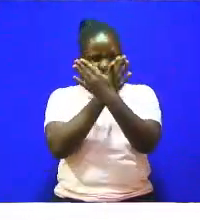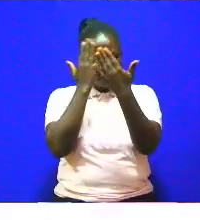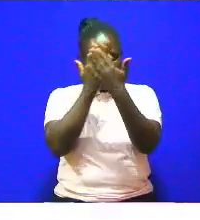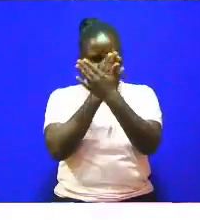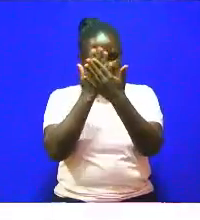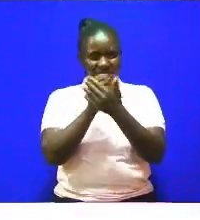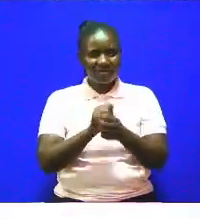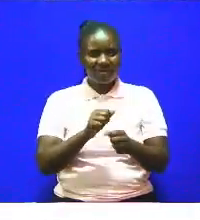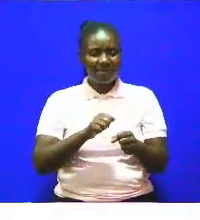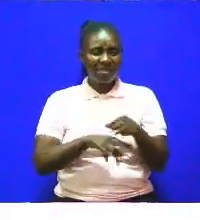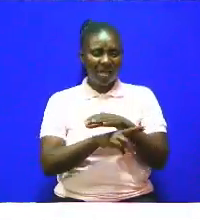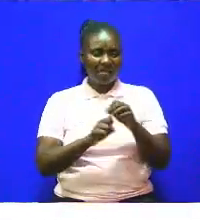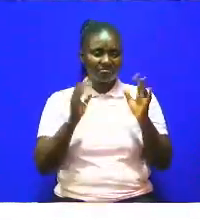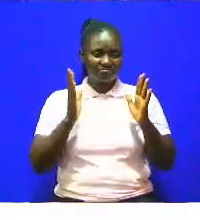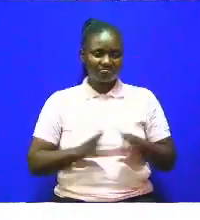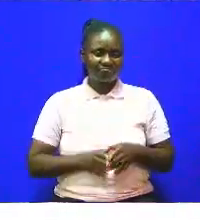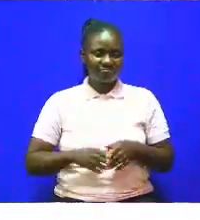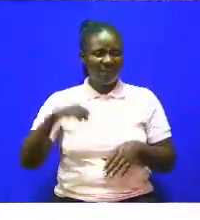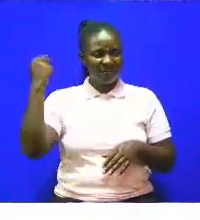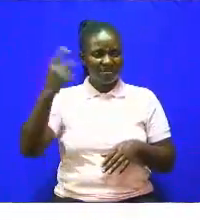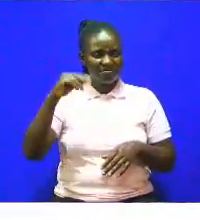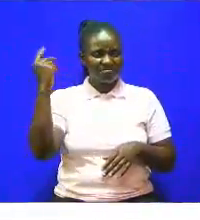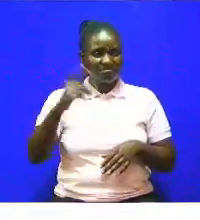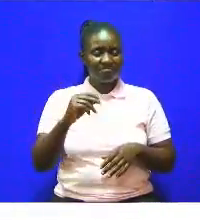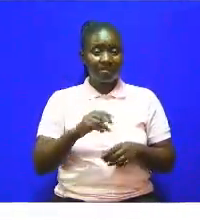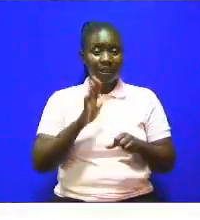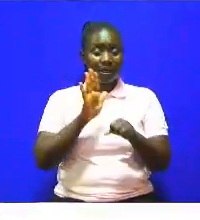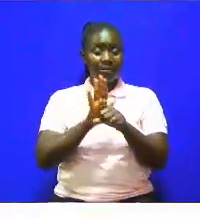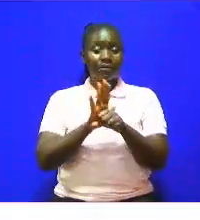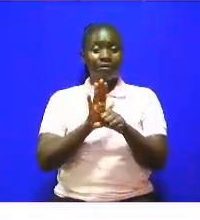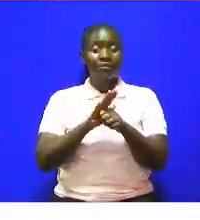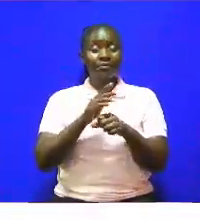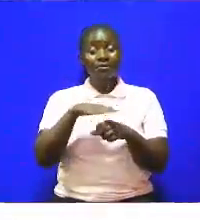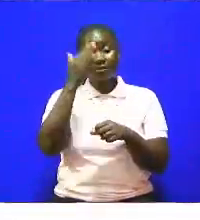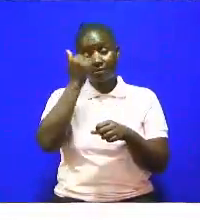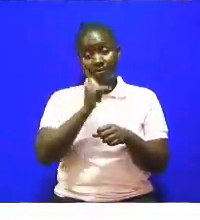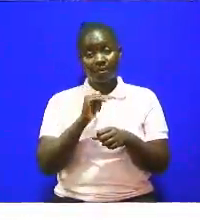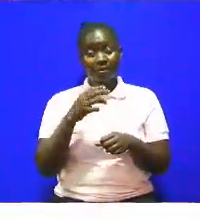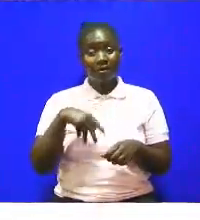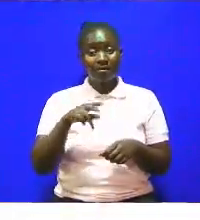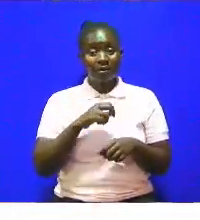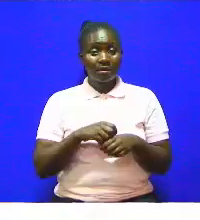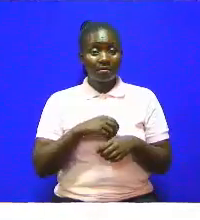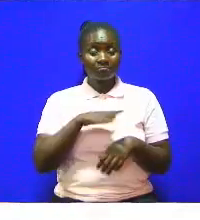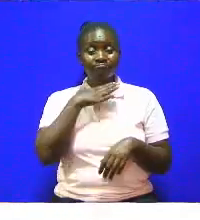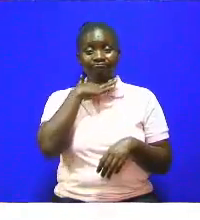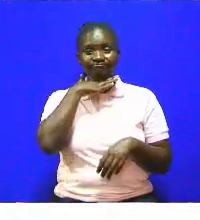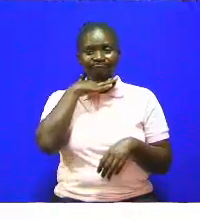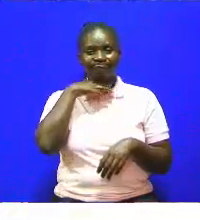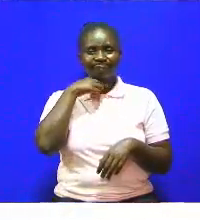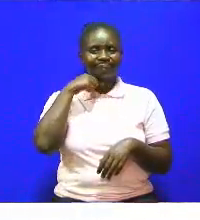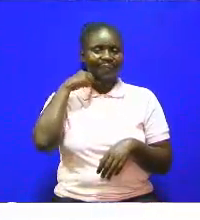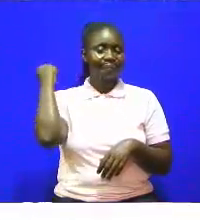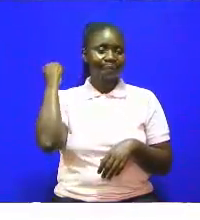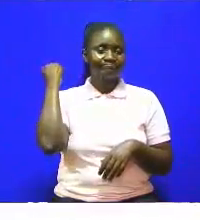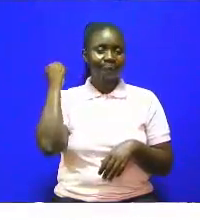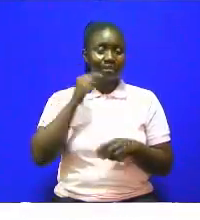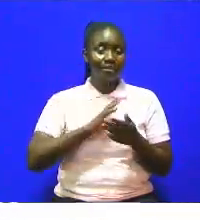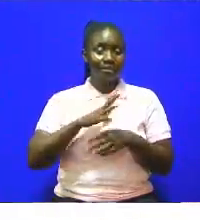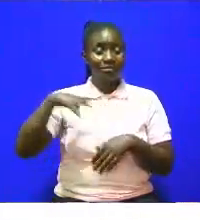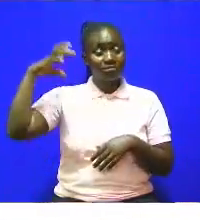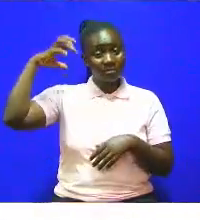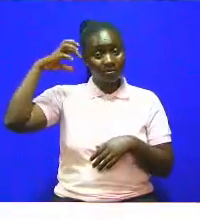wamejaa. Tunapigwa juzi jamaa mmoja amewawa kuvipi watu wamekata kija kupitia stima. Tunaomba